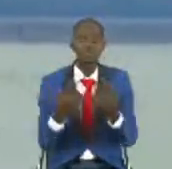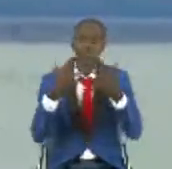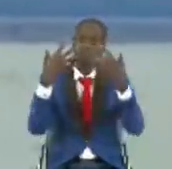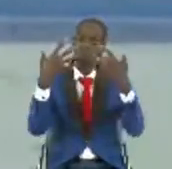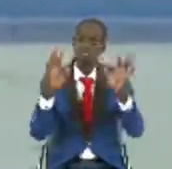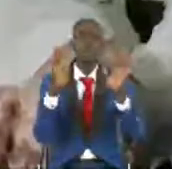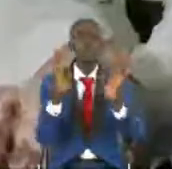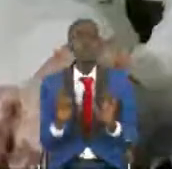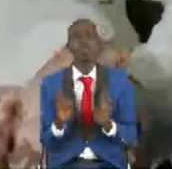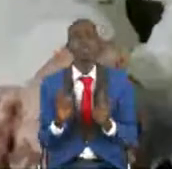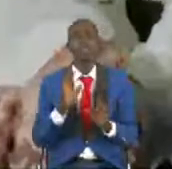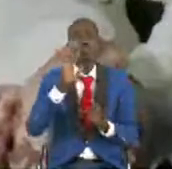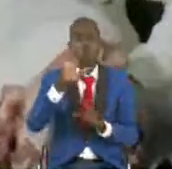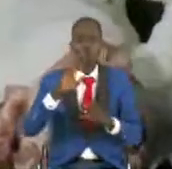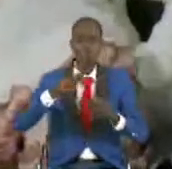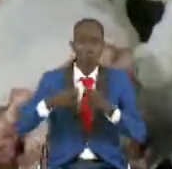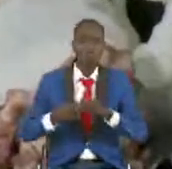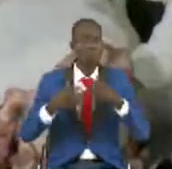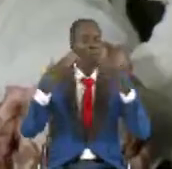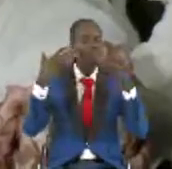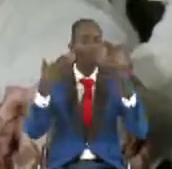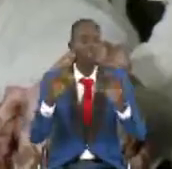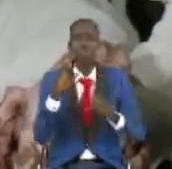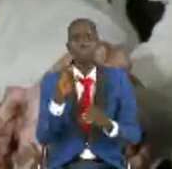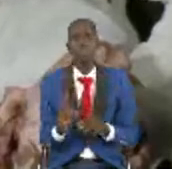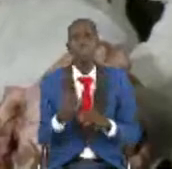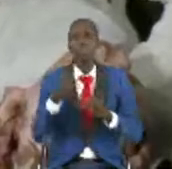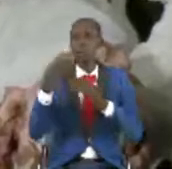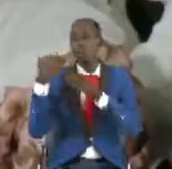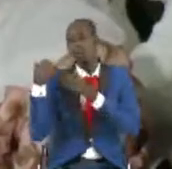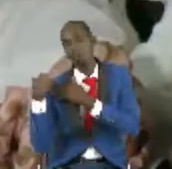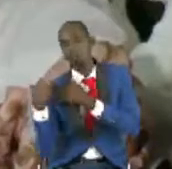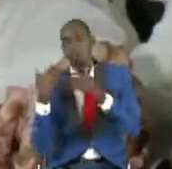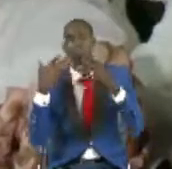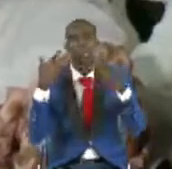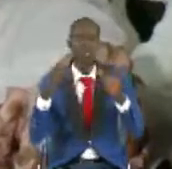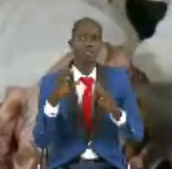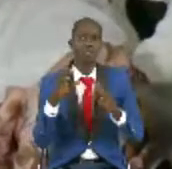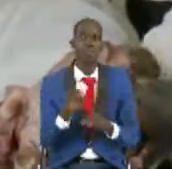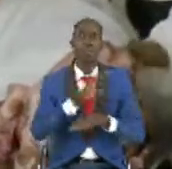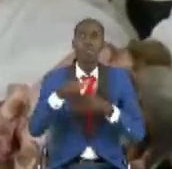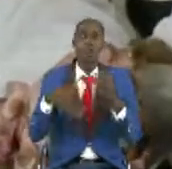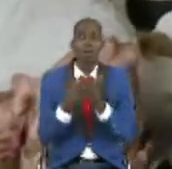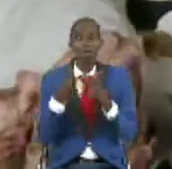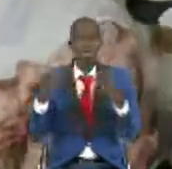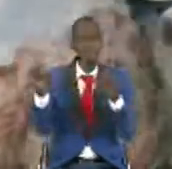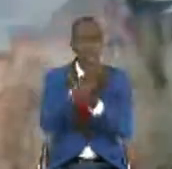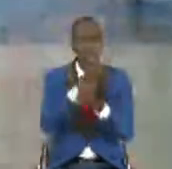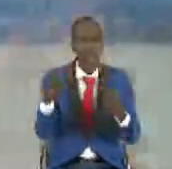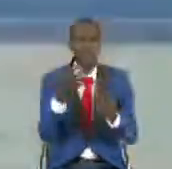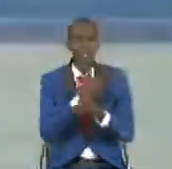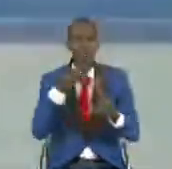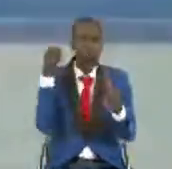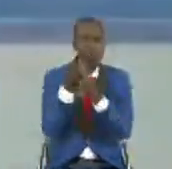achevé, ta perdition achevée, ton fardeau ôté, toutes les attaques et les